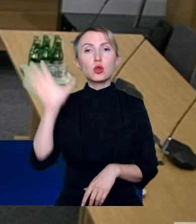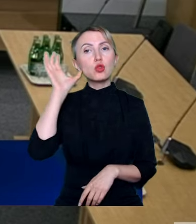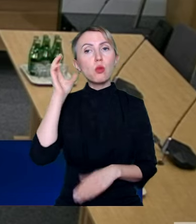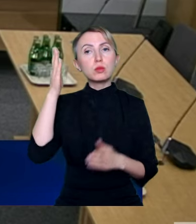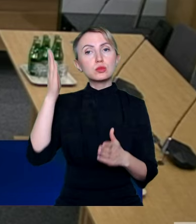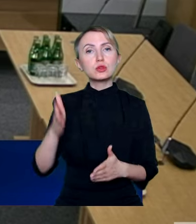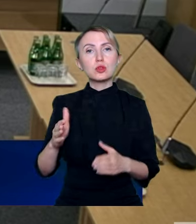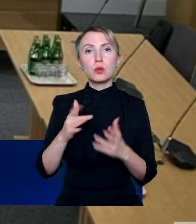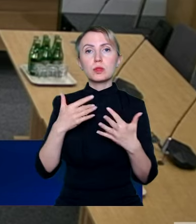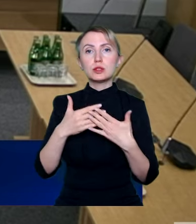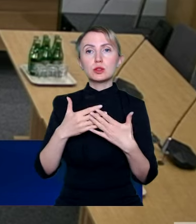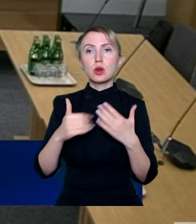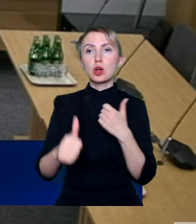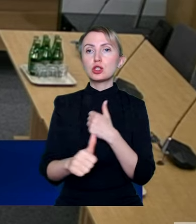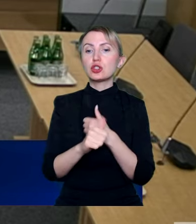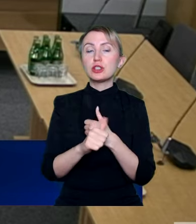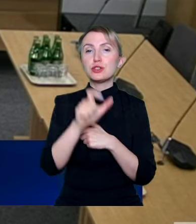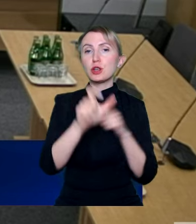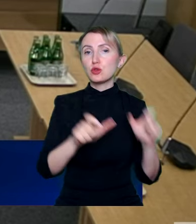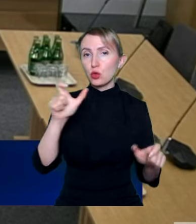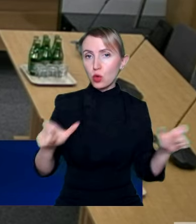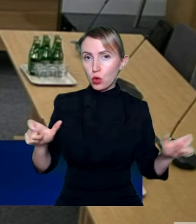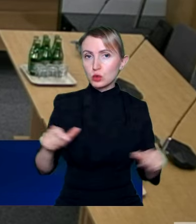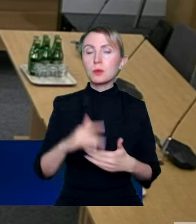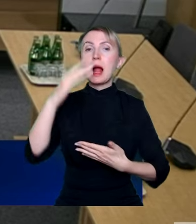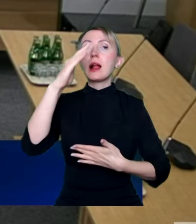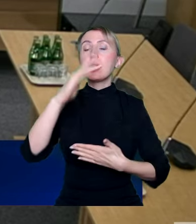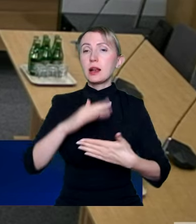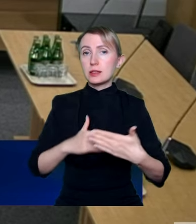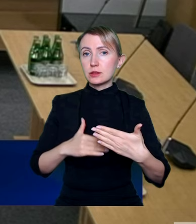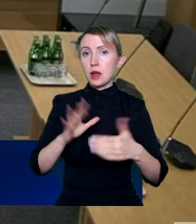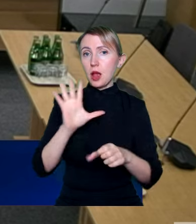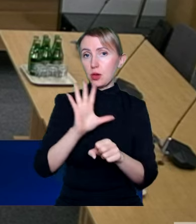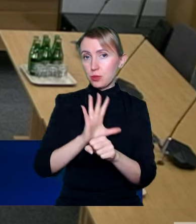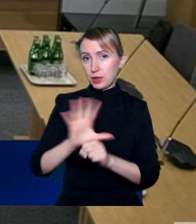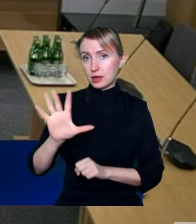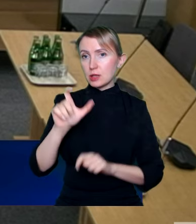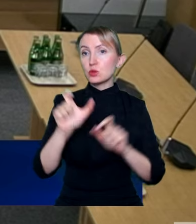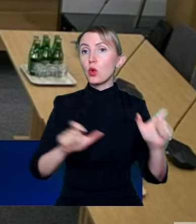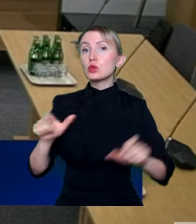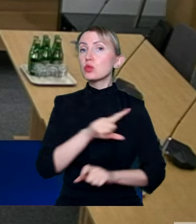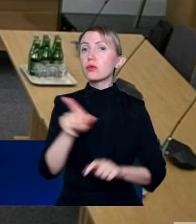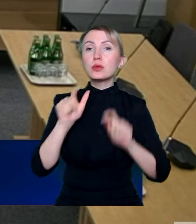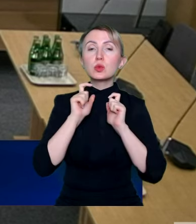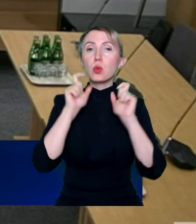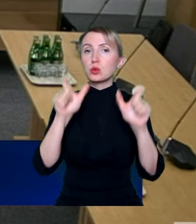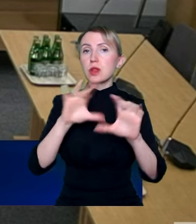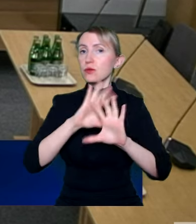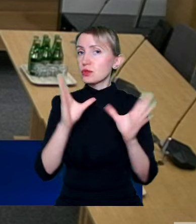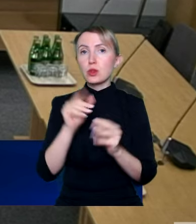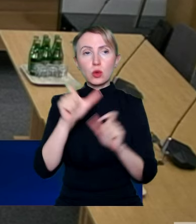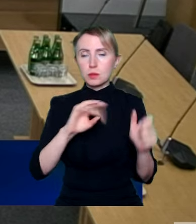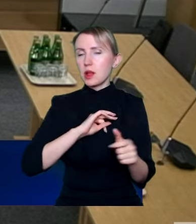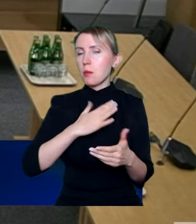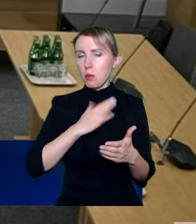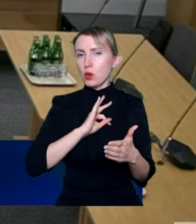prawie 60 różnych osób, ale ta lista 15 osób, które państwo zgłosiliście, wszystkie te osoby miałem na swojej